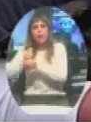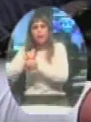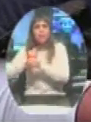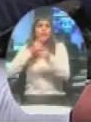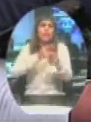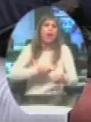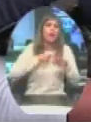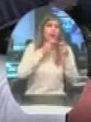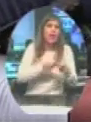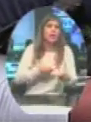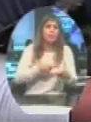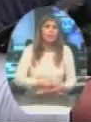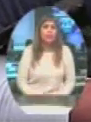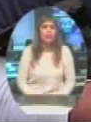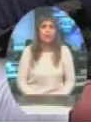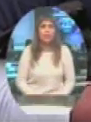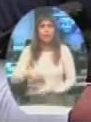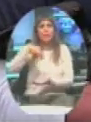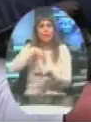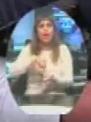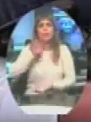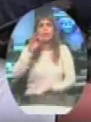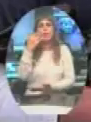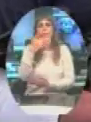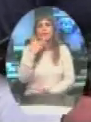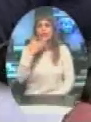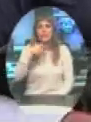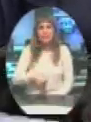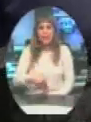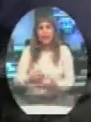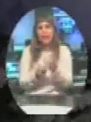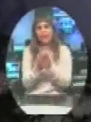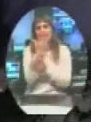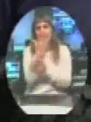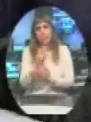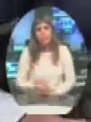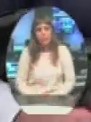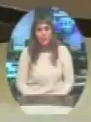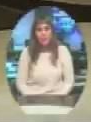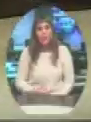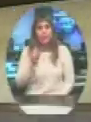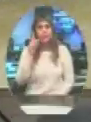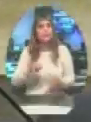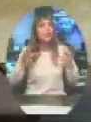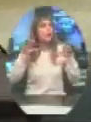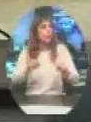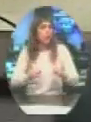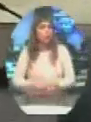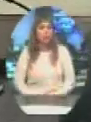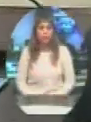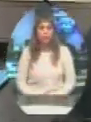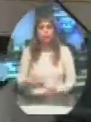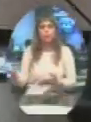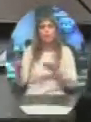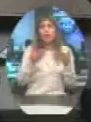לחקלאים, המעמד של מדינת ישראל שהקים אותה ושהוא צריך לכבוש אותה. מנגד אל המפגינים לא